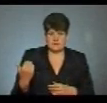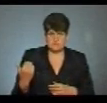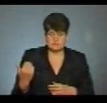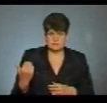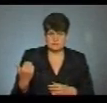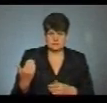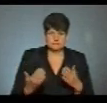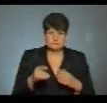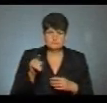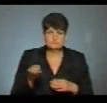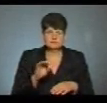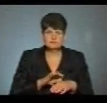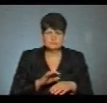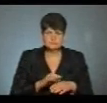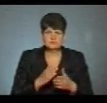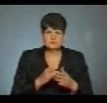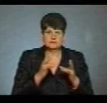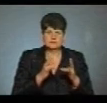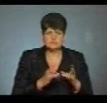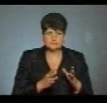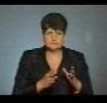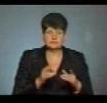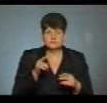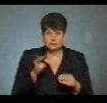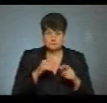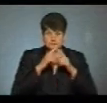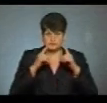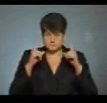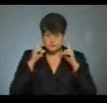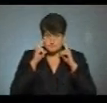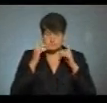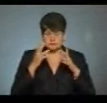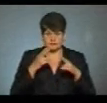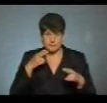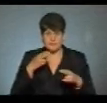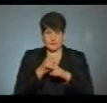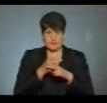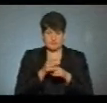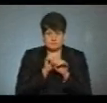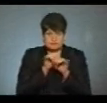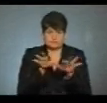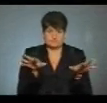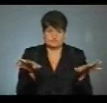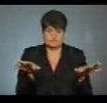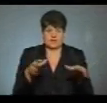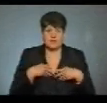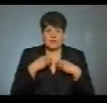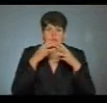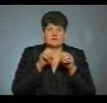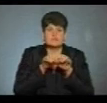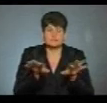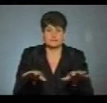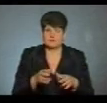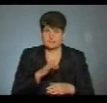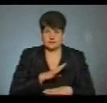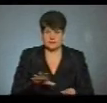ви хворі, становите небезпеку, то маска запобігає розповсюдженню цього аерозолю з видихуваним повітрям. І